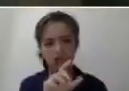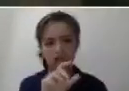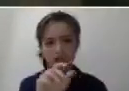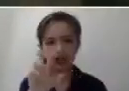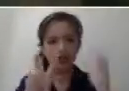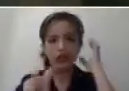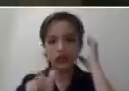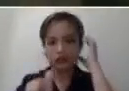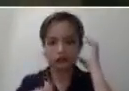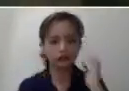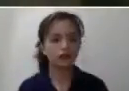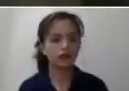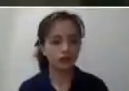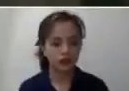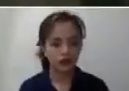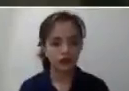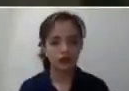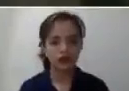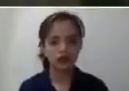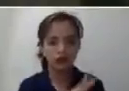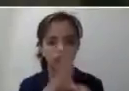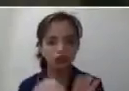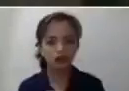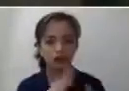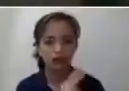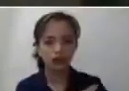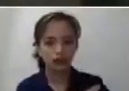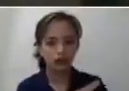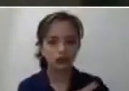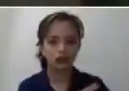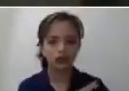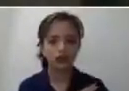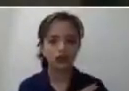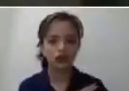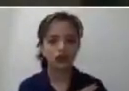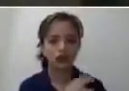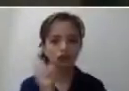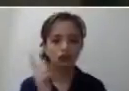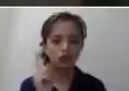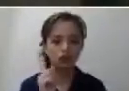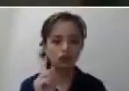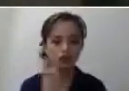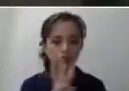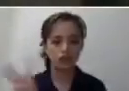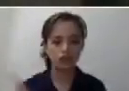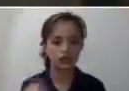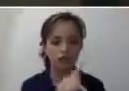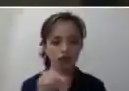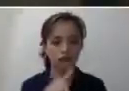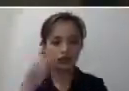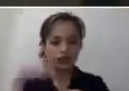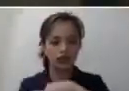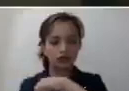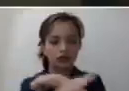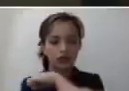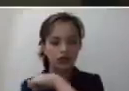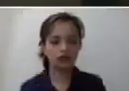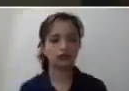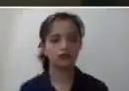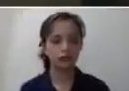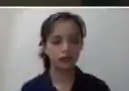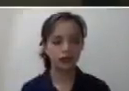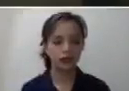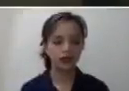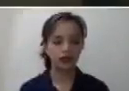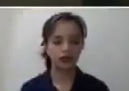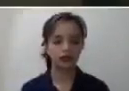katiwalian sa ilang tanggapan ng pamahalaan. Ayon sa PACC, nagsasagawa na rin sila ng imbestigasyon sa ilang